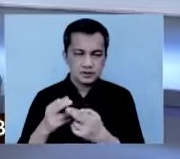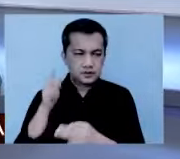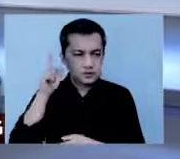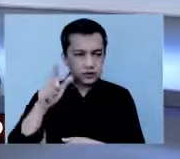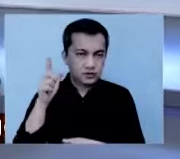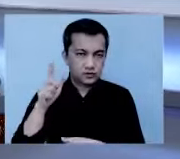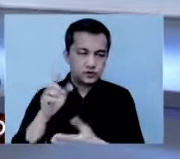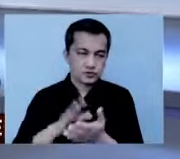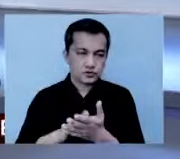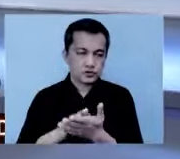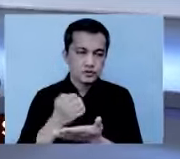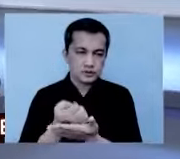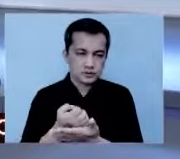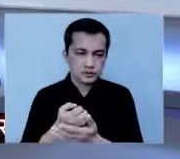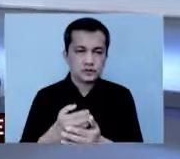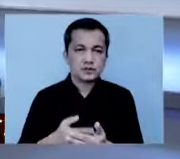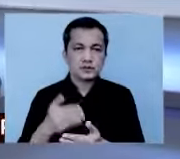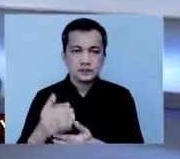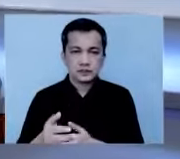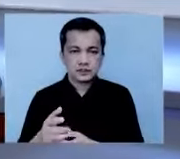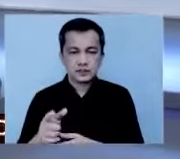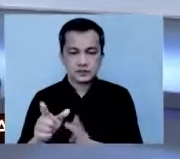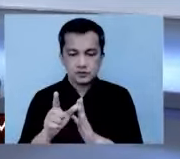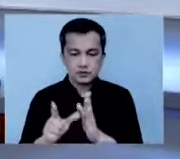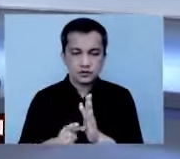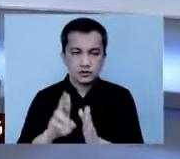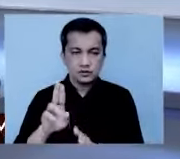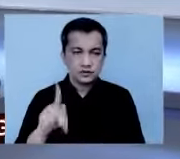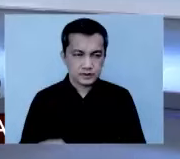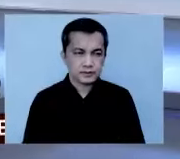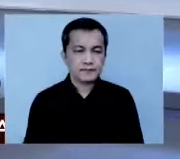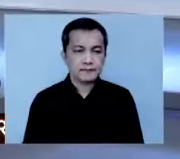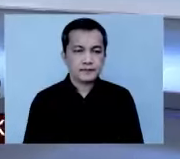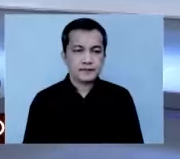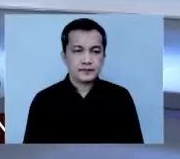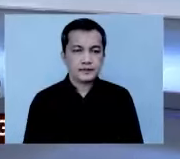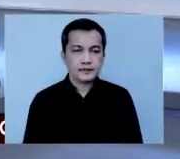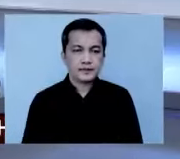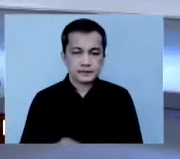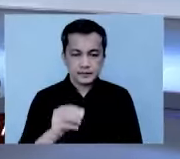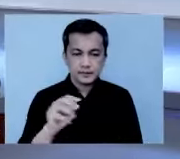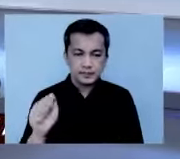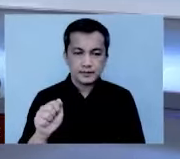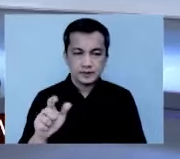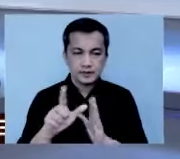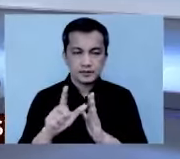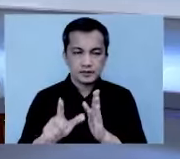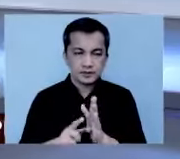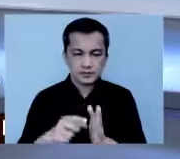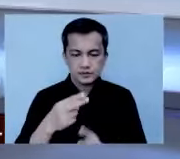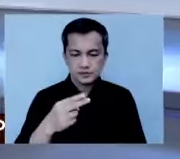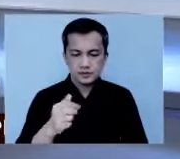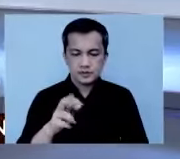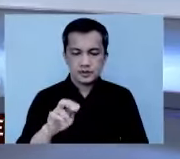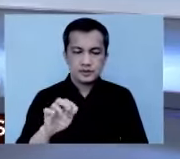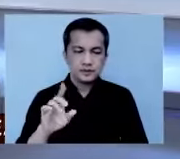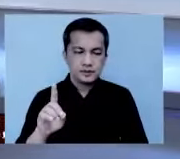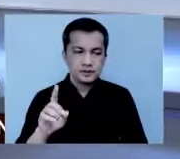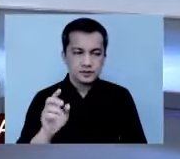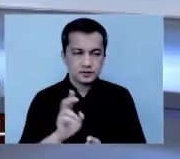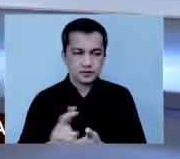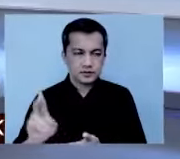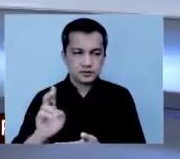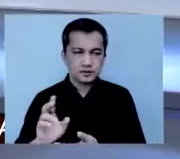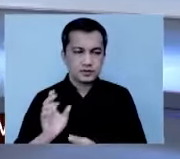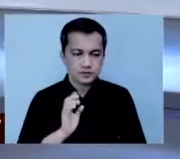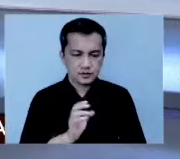of Economics bago kumuha ng law sa UP at kumuha ng kanyang Master of Law sa Harvard University. Congressman ng Aurora